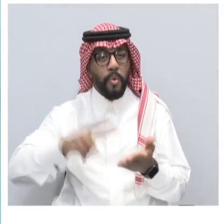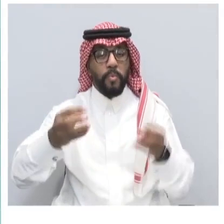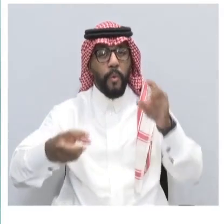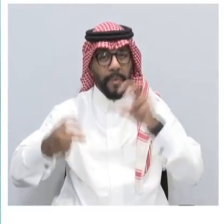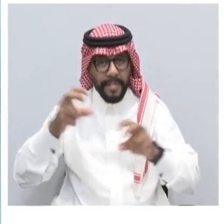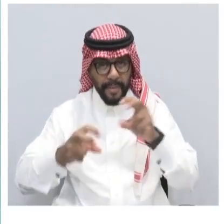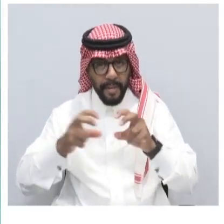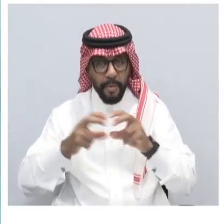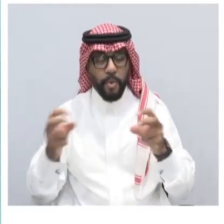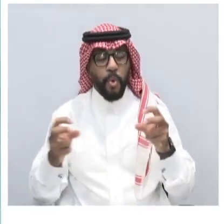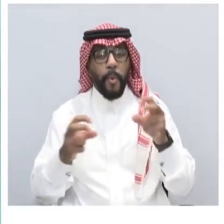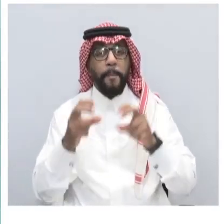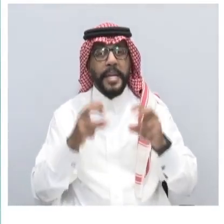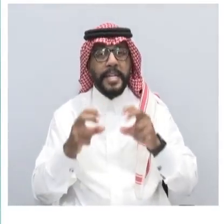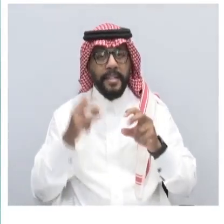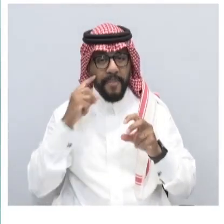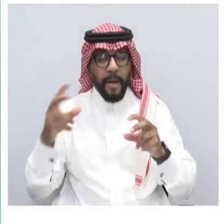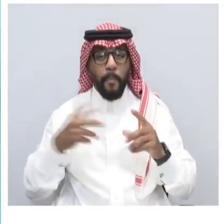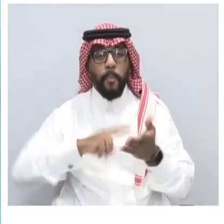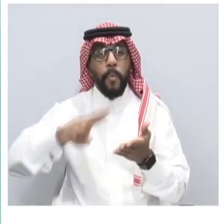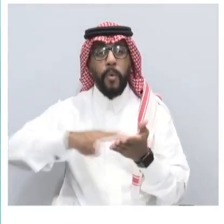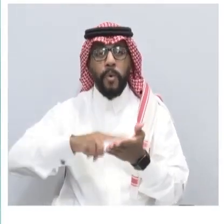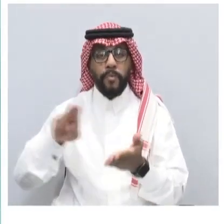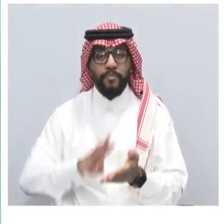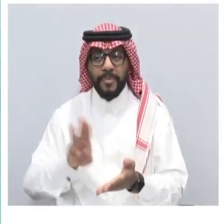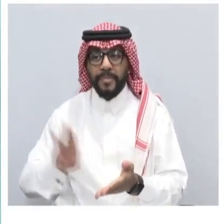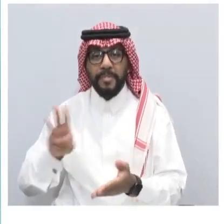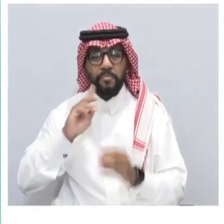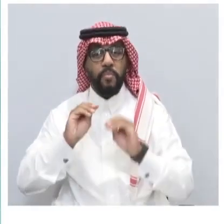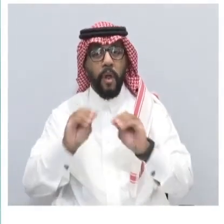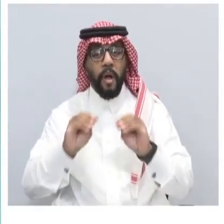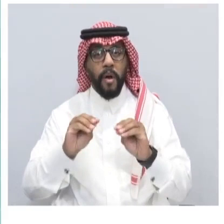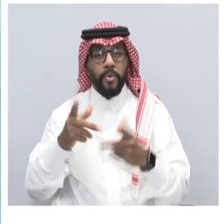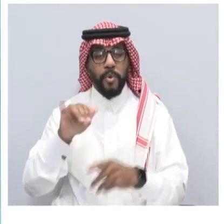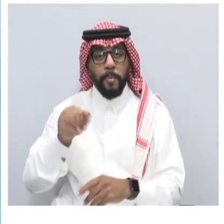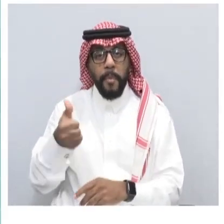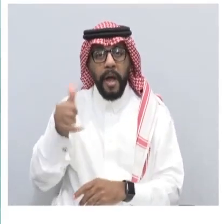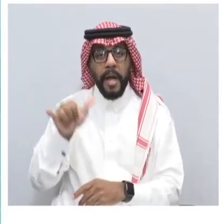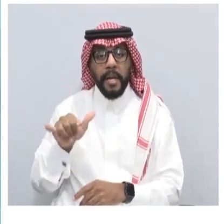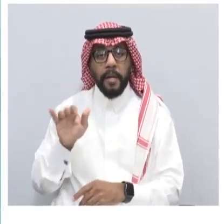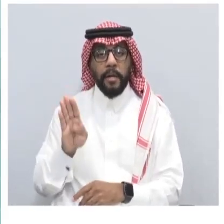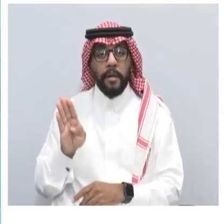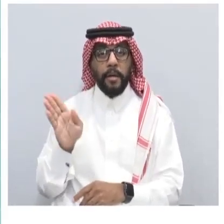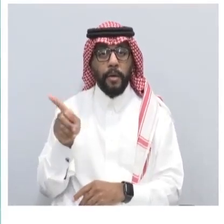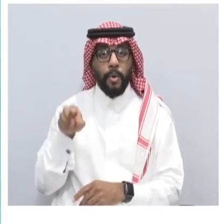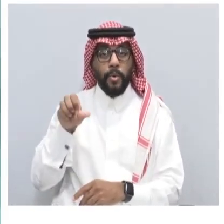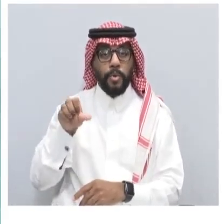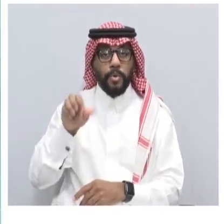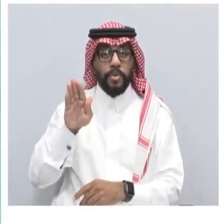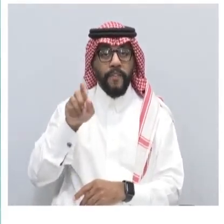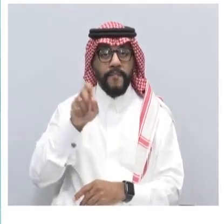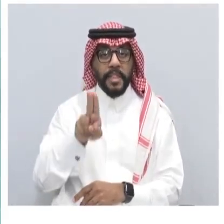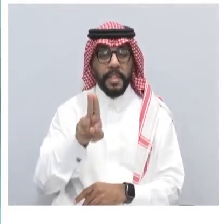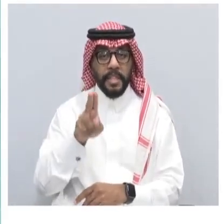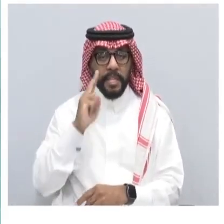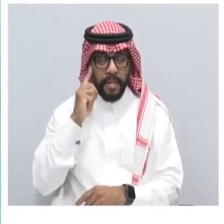الكتروني متعدده باستخدام دمج المراسلات في مايكروسوفت وورد هذه بالوحده الثانيه سوف نتعلم